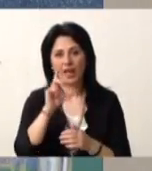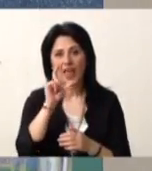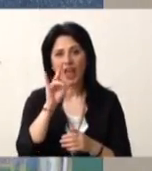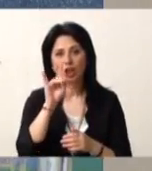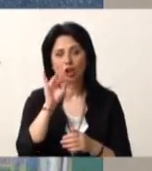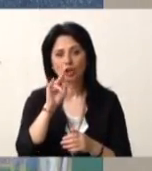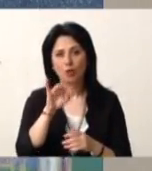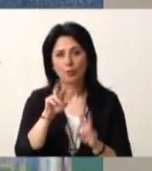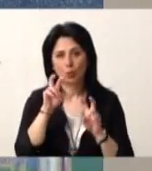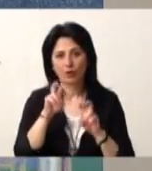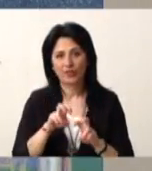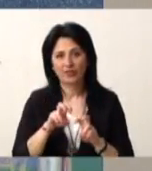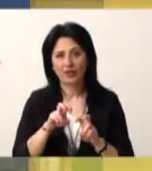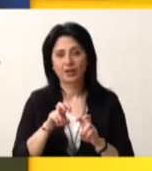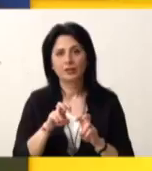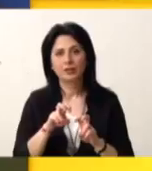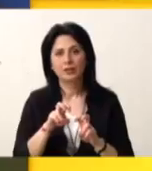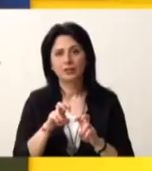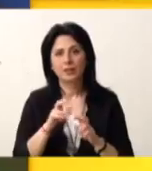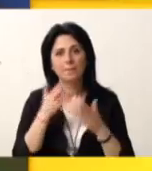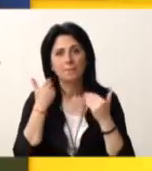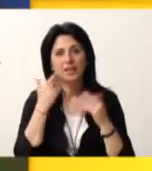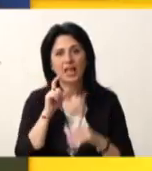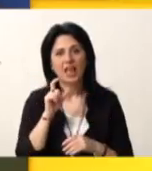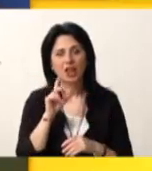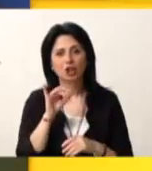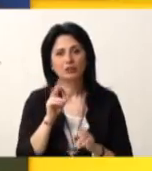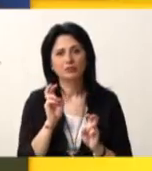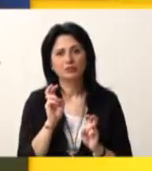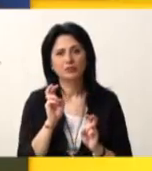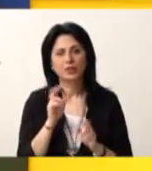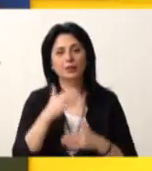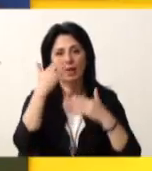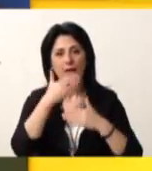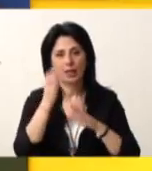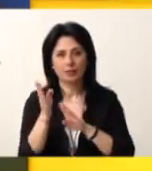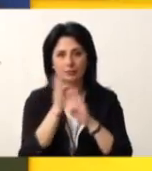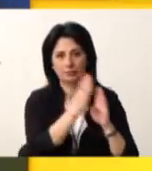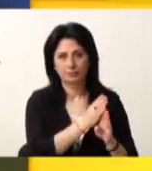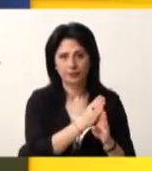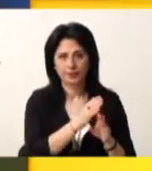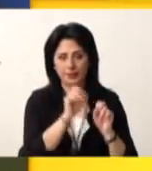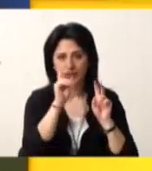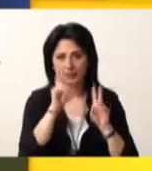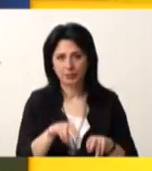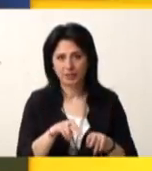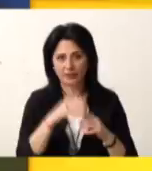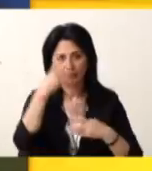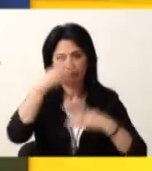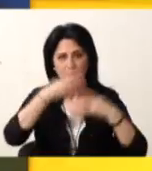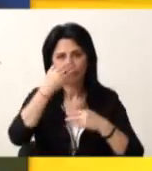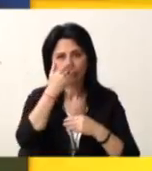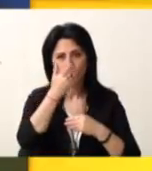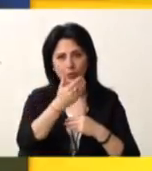ენდოსკოპიური კვლევა და საზღვარს. მარტივად რომ ვთქვათ, ანუ რენტგენოლოგიური კვლევა, სპეციალური კონტრასტის